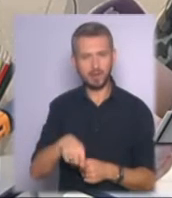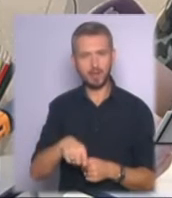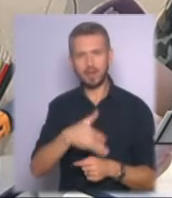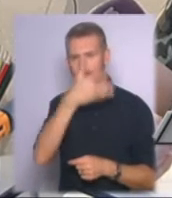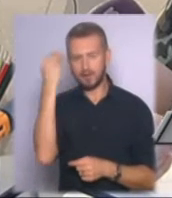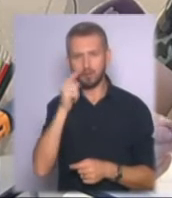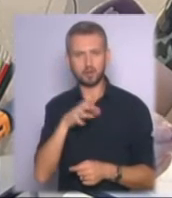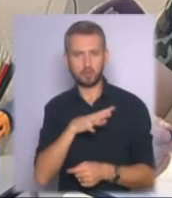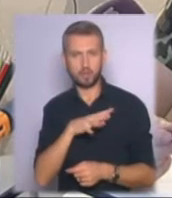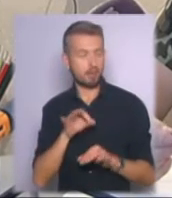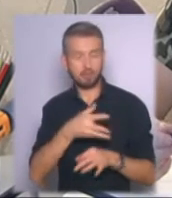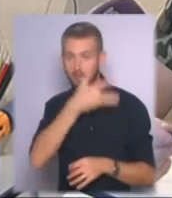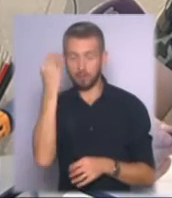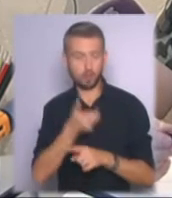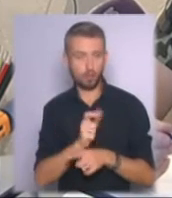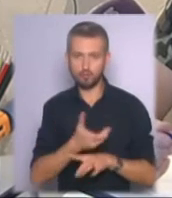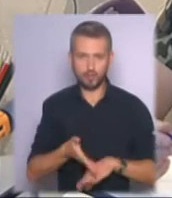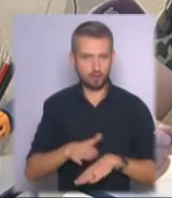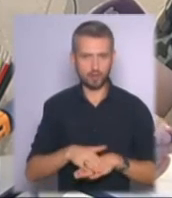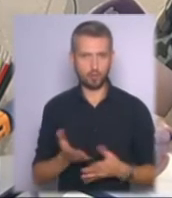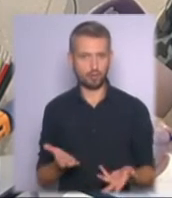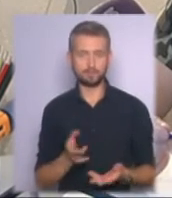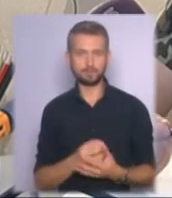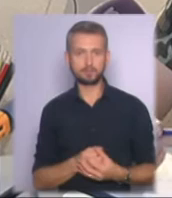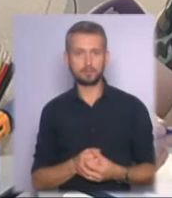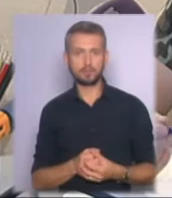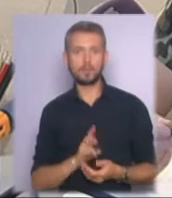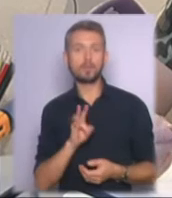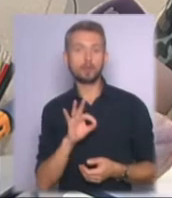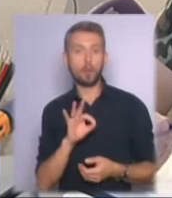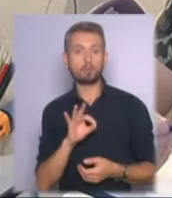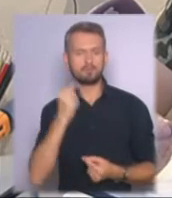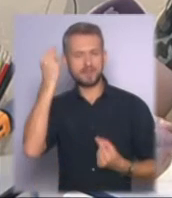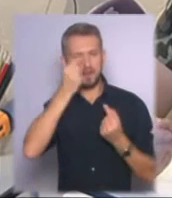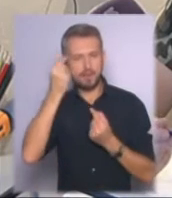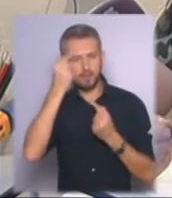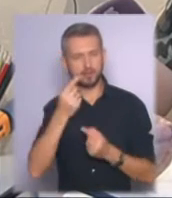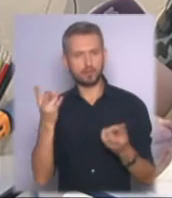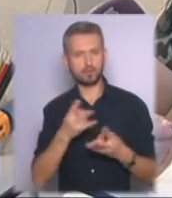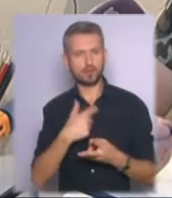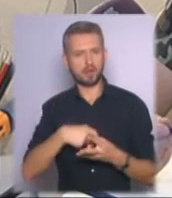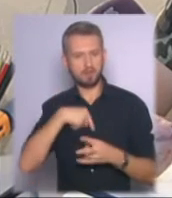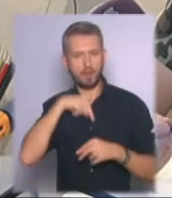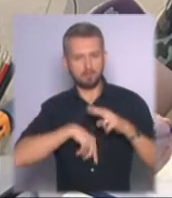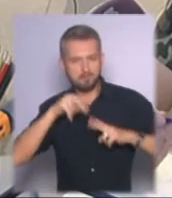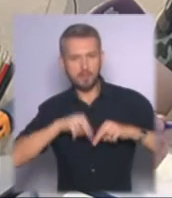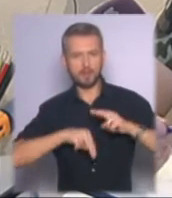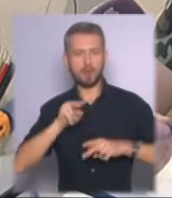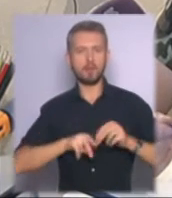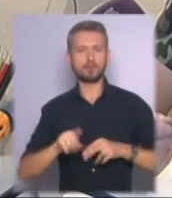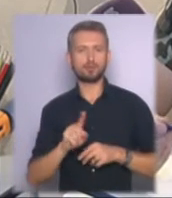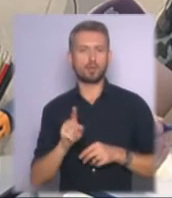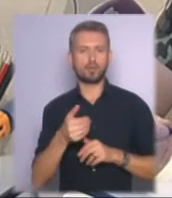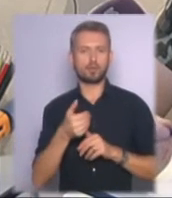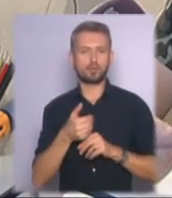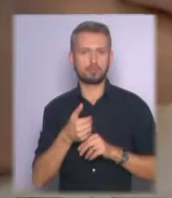дійсно є. Хоча забути – це дуже важко на самому ділі. Але психологічно треба себе як-то настраювати на те, що вже можна